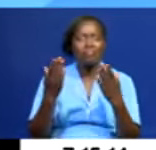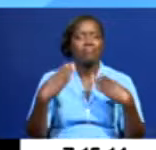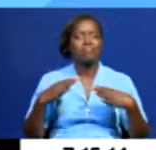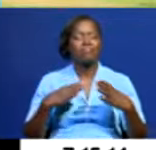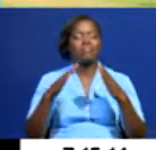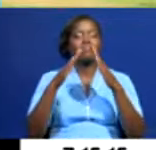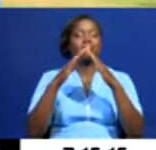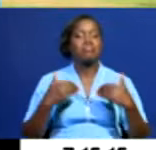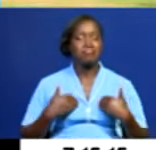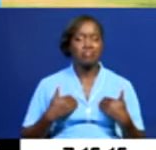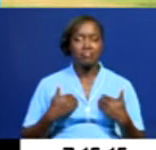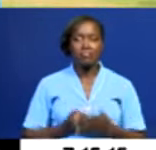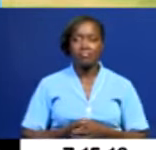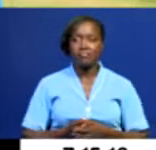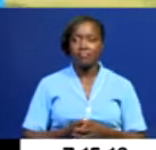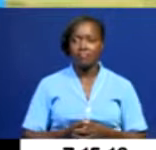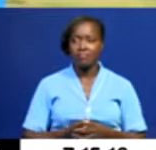makazi.